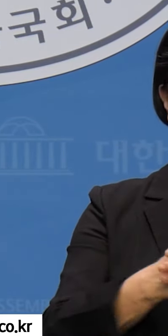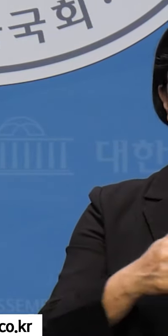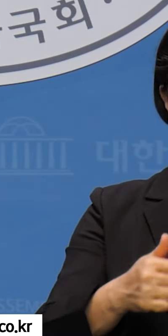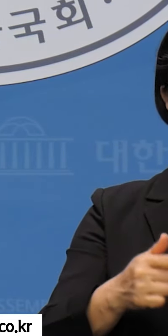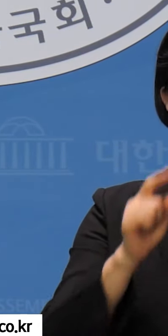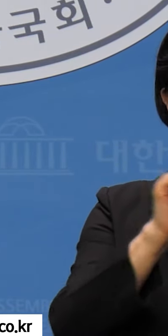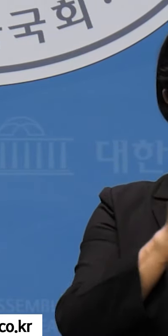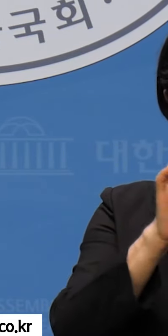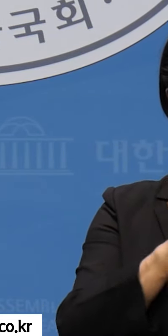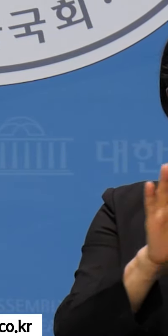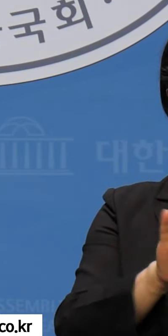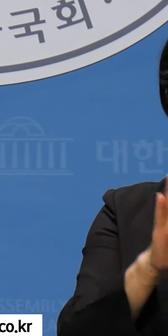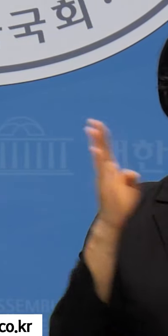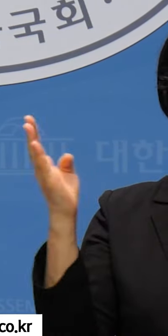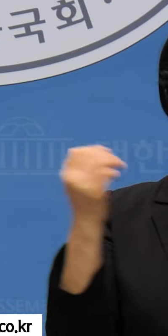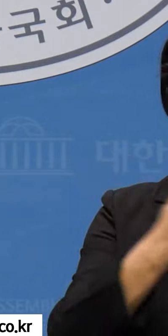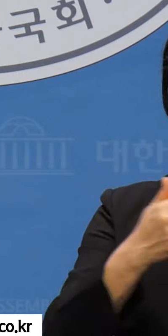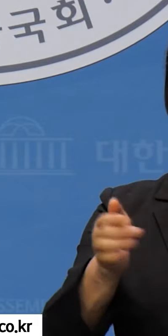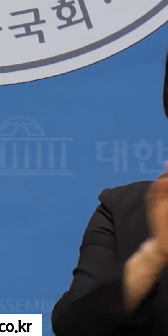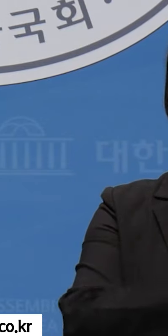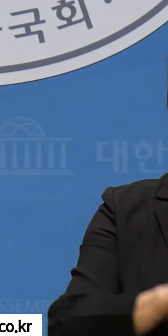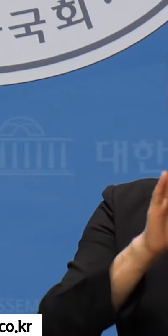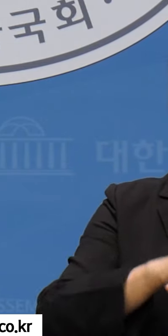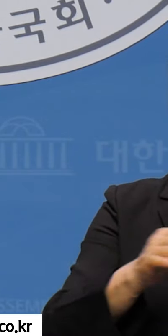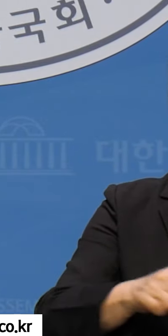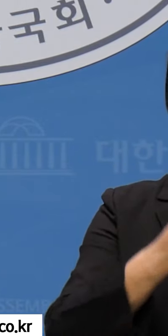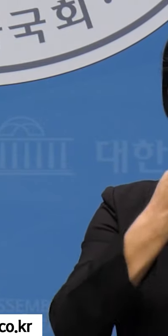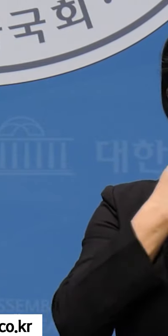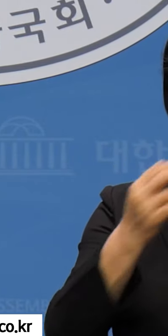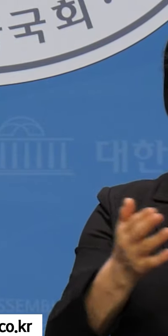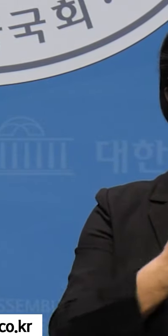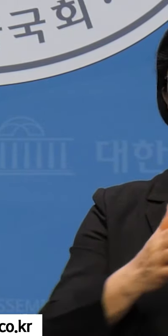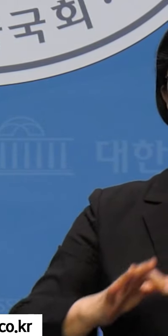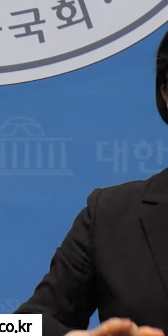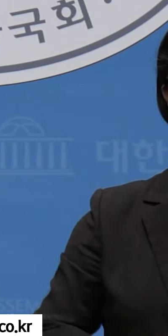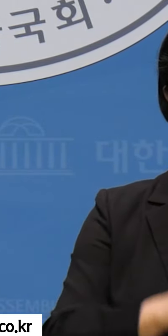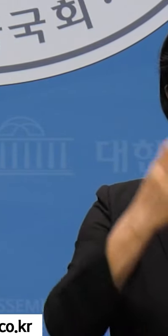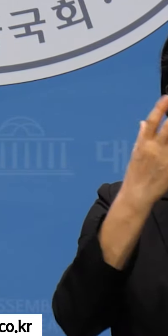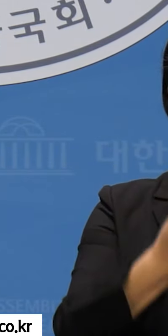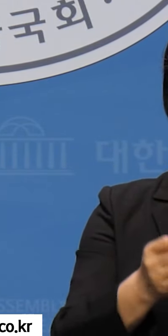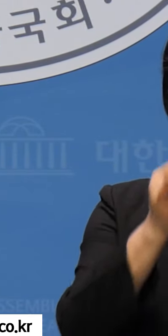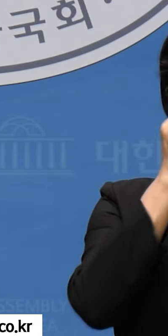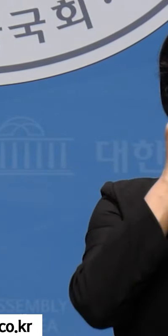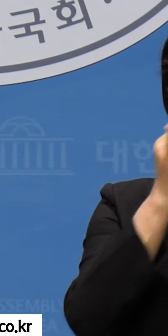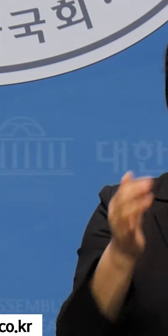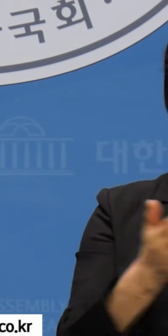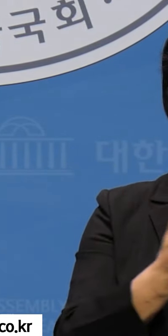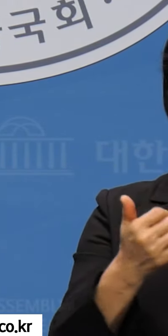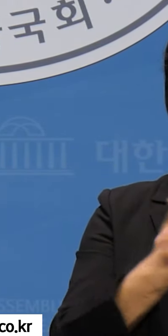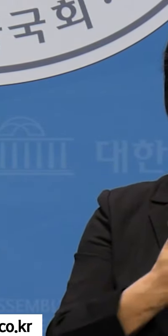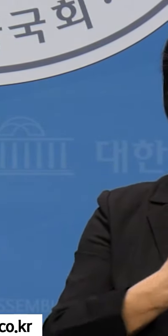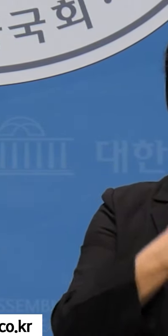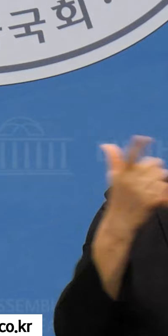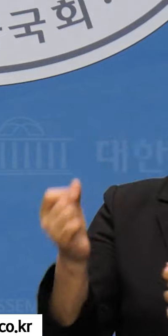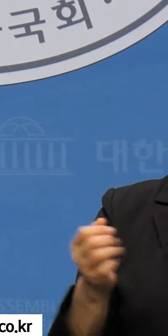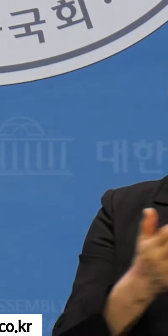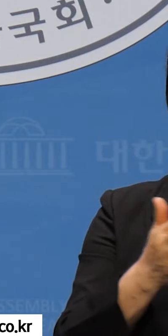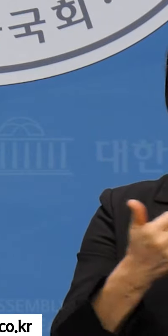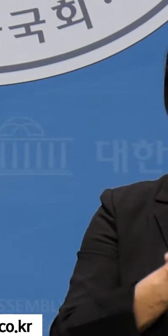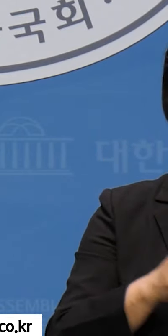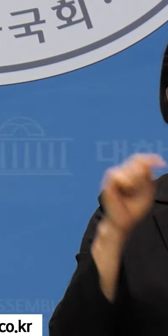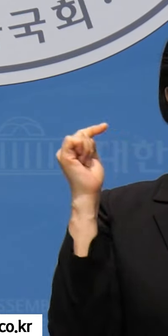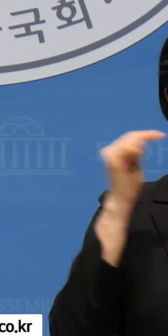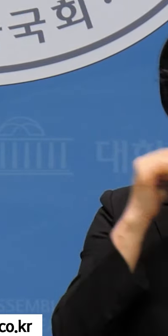수개표하라고, 이런 것이 제대로 되지 않아 혹 부정의 사례가 생긴다면 누구라 할지라도